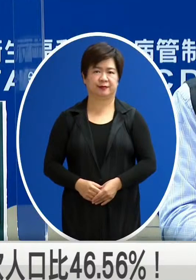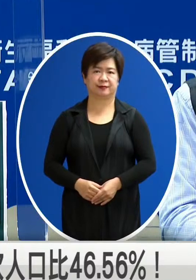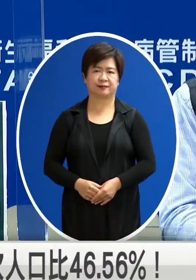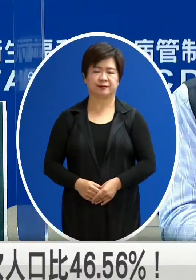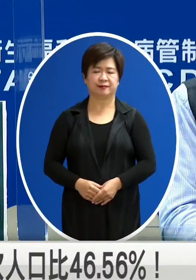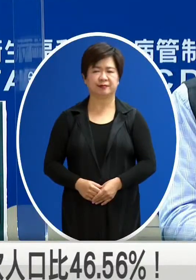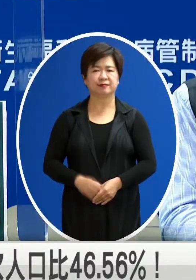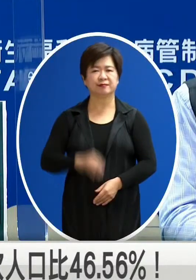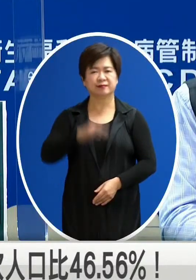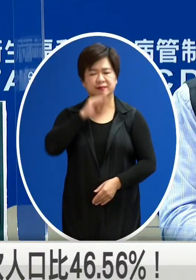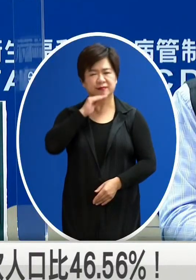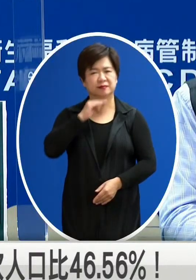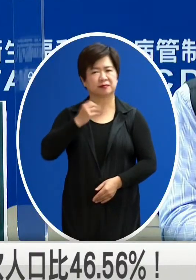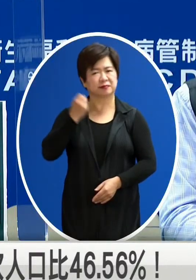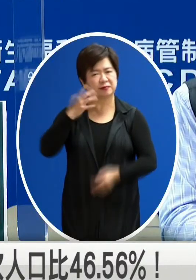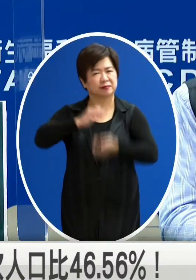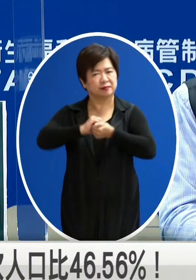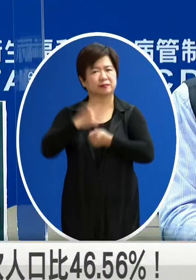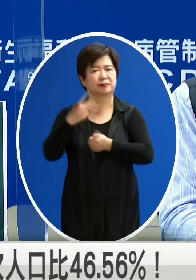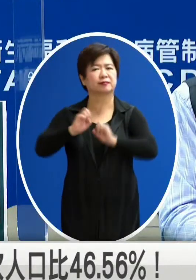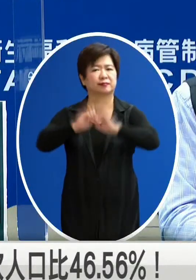们到时候有决定再跟大家报告。